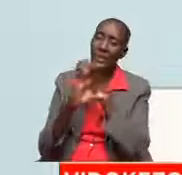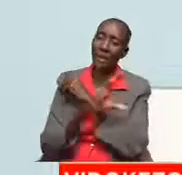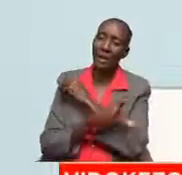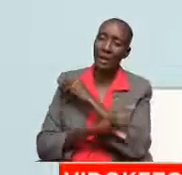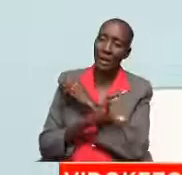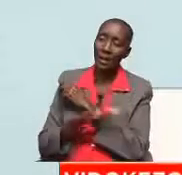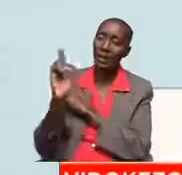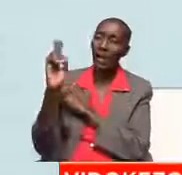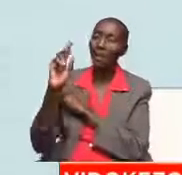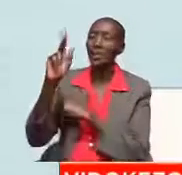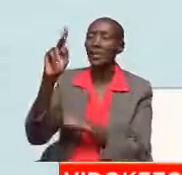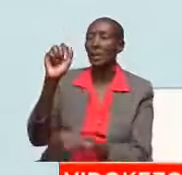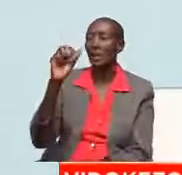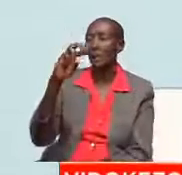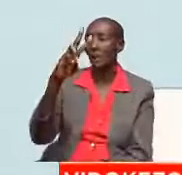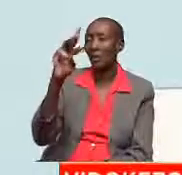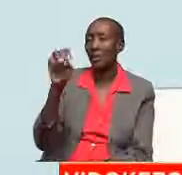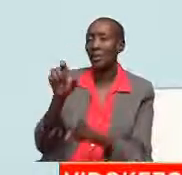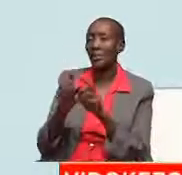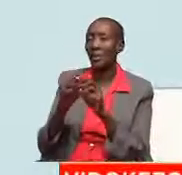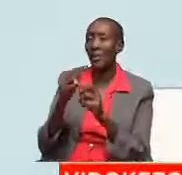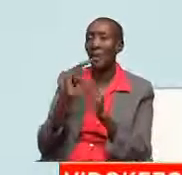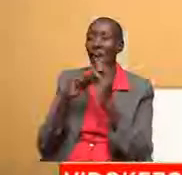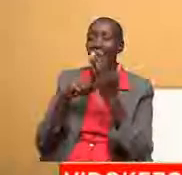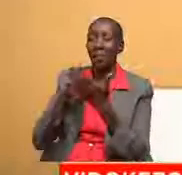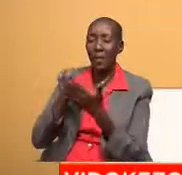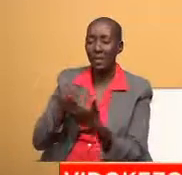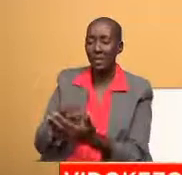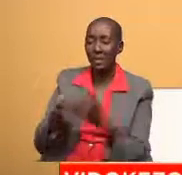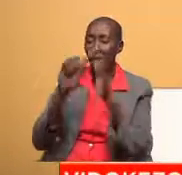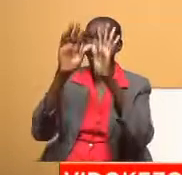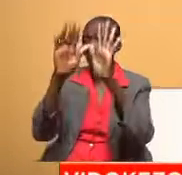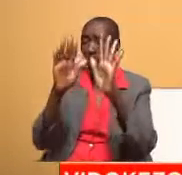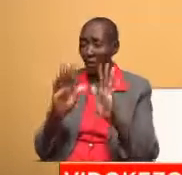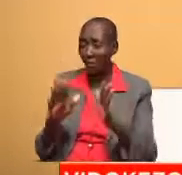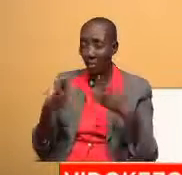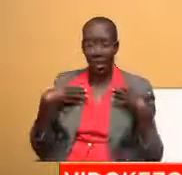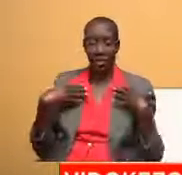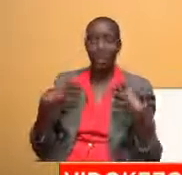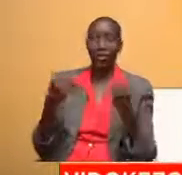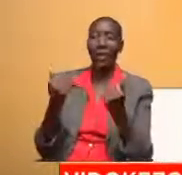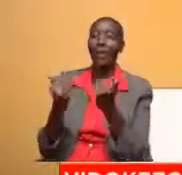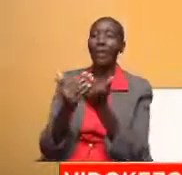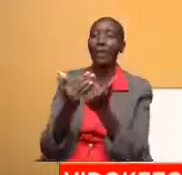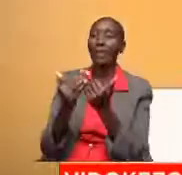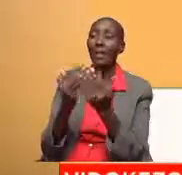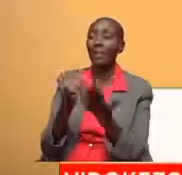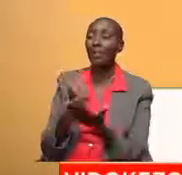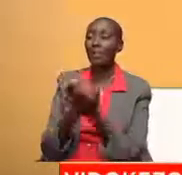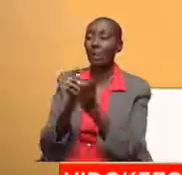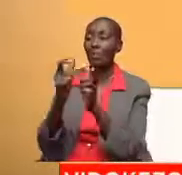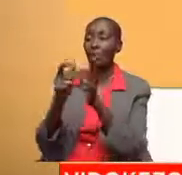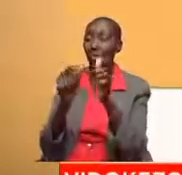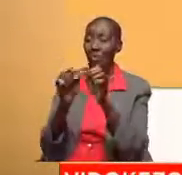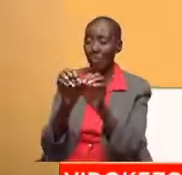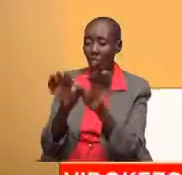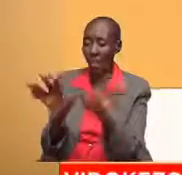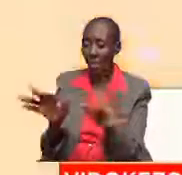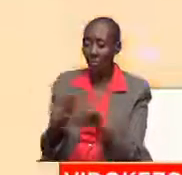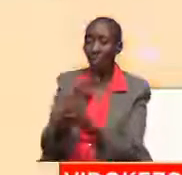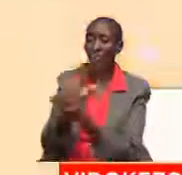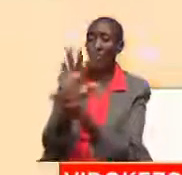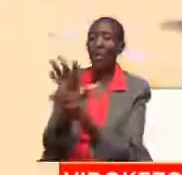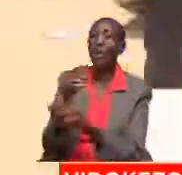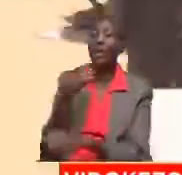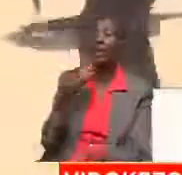Waziri Kagwe amesisitiza umuhimu wa Kenya kuzingatia masharti ya kiafya ili kupambana na kusambaa kwa virusi hivi, akidokeza